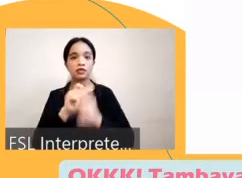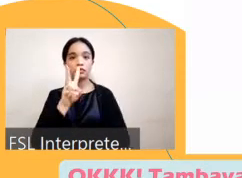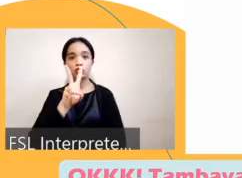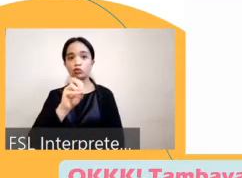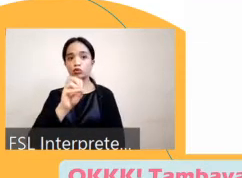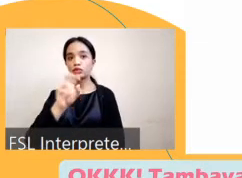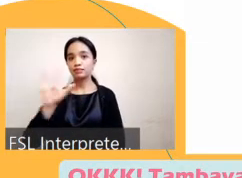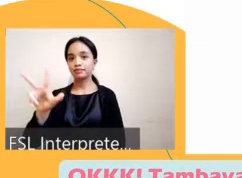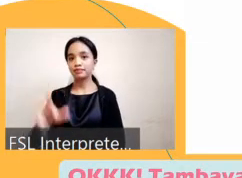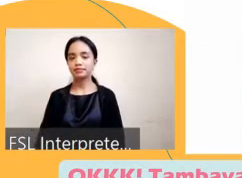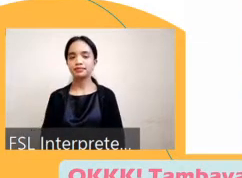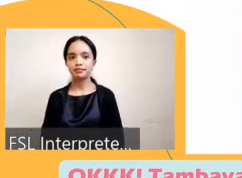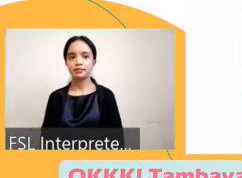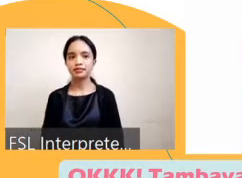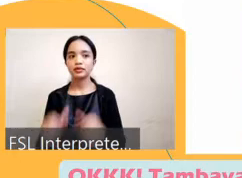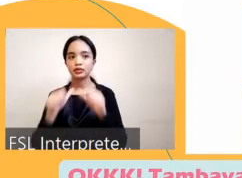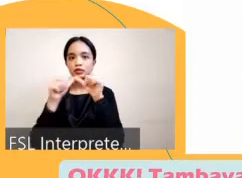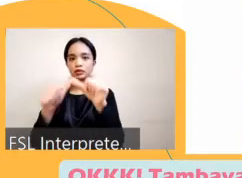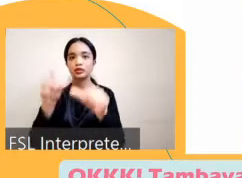2003 hanggang